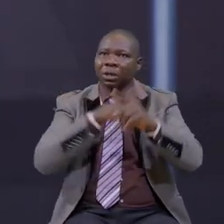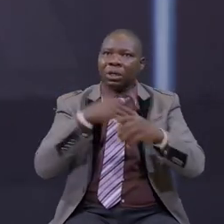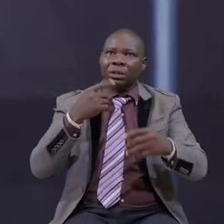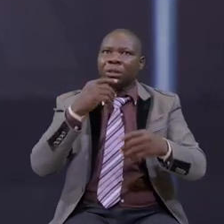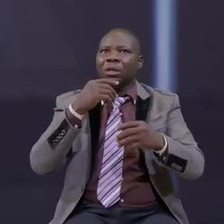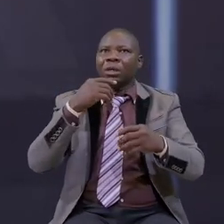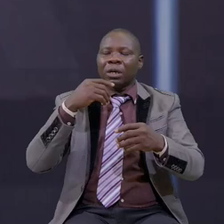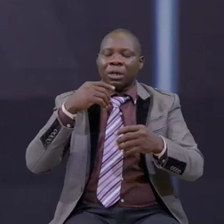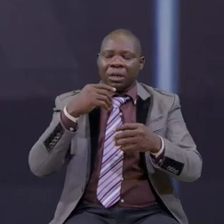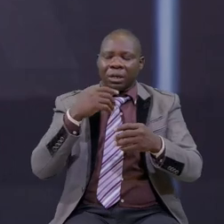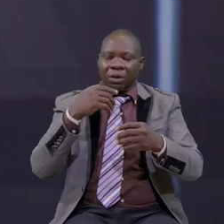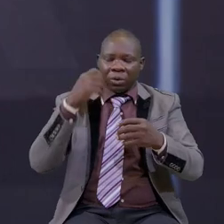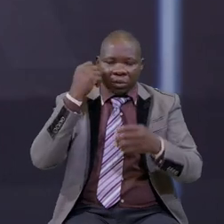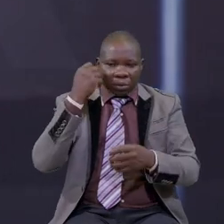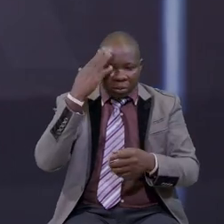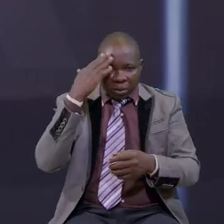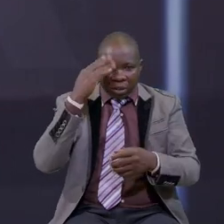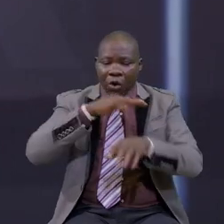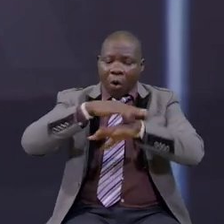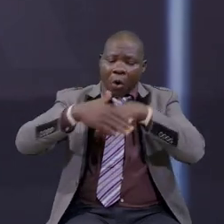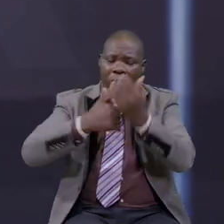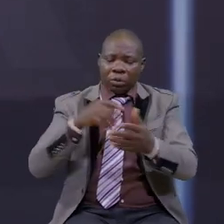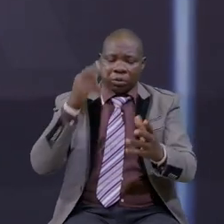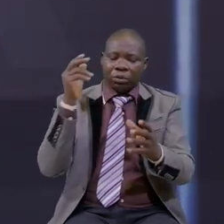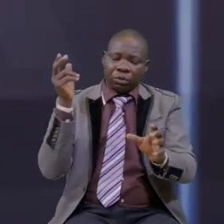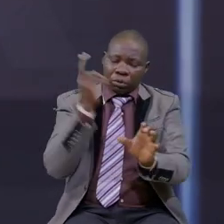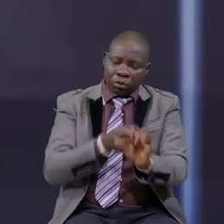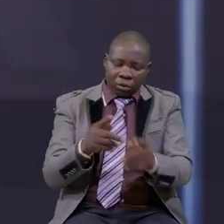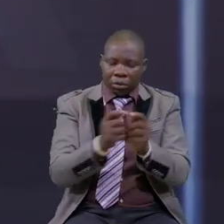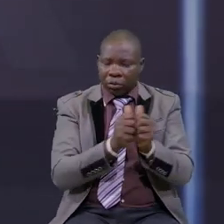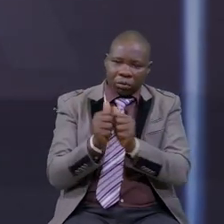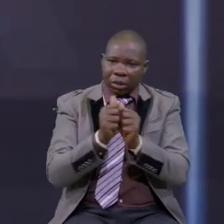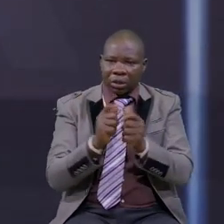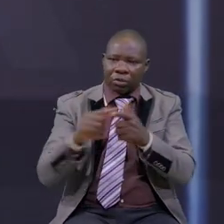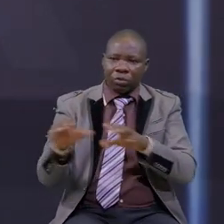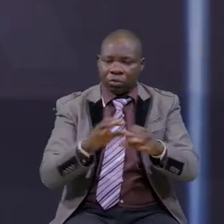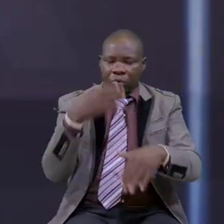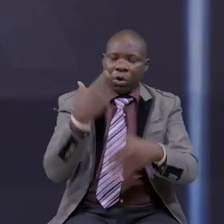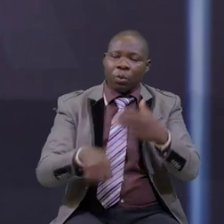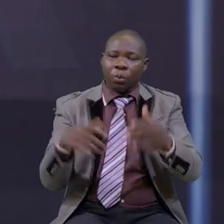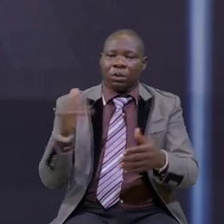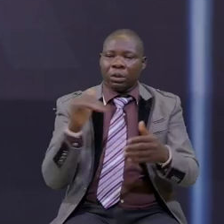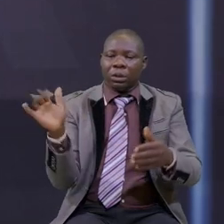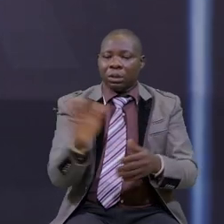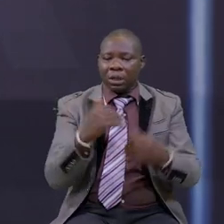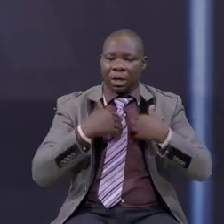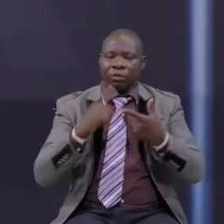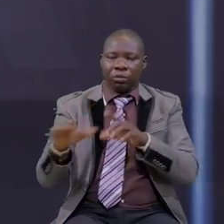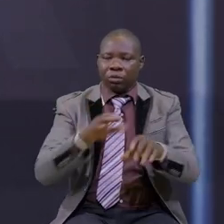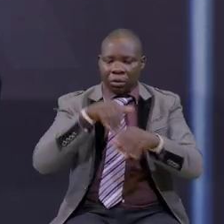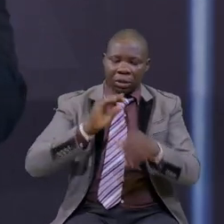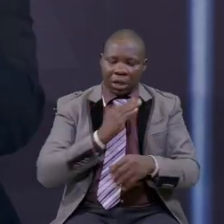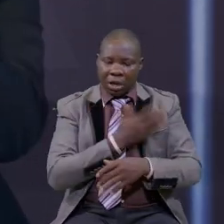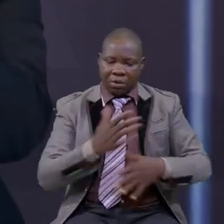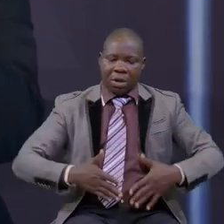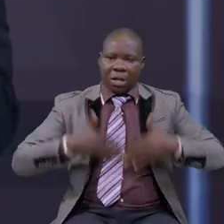prédictions, les préceptes, tout ce qui s'y trouve seront combinés pour accomplir ce qu'ils doivent faire dans nos vies.